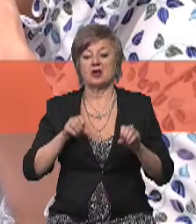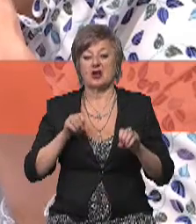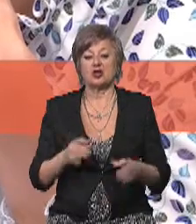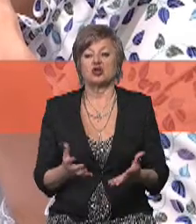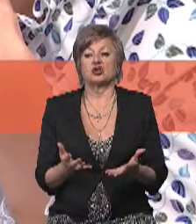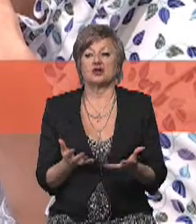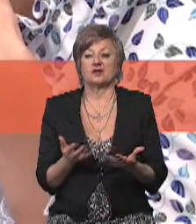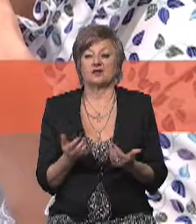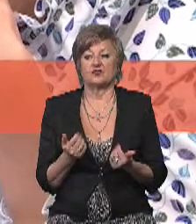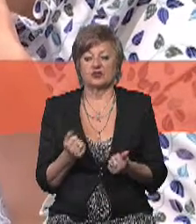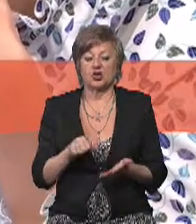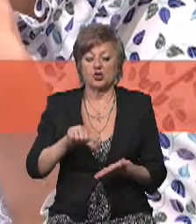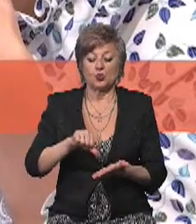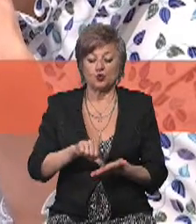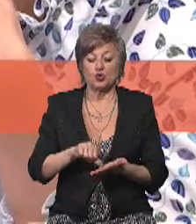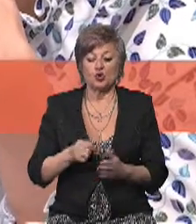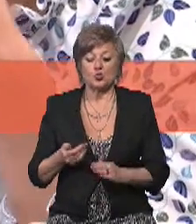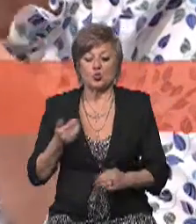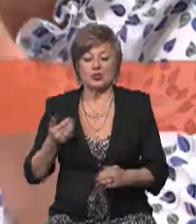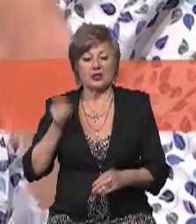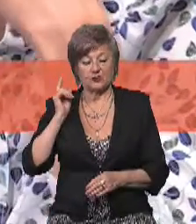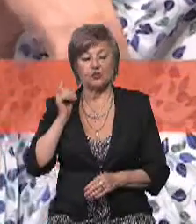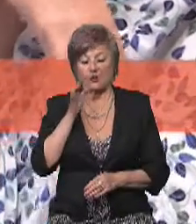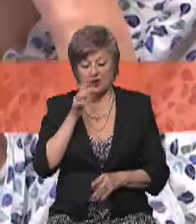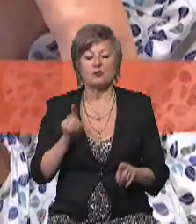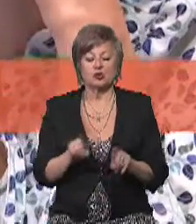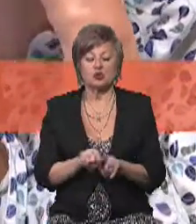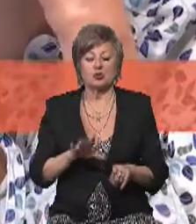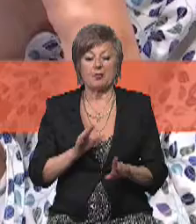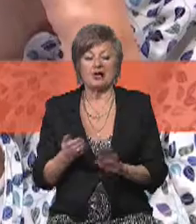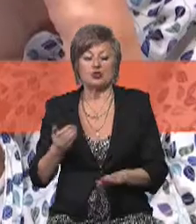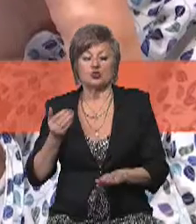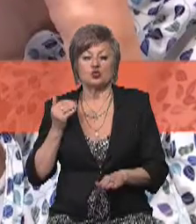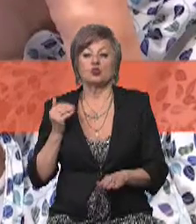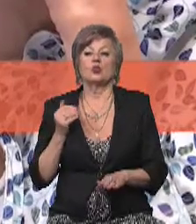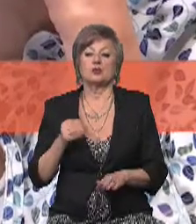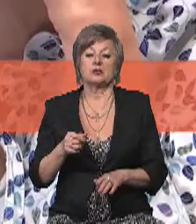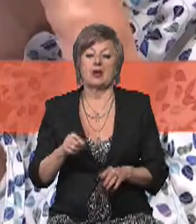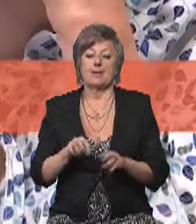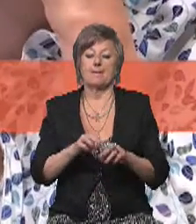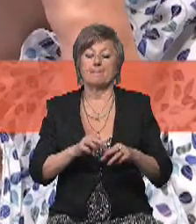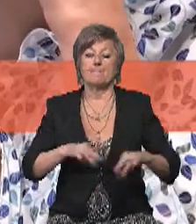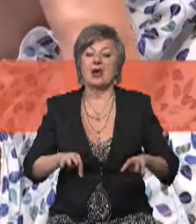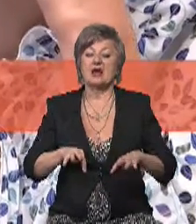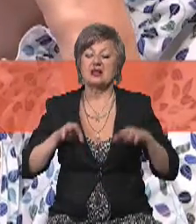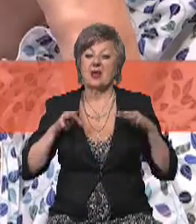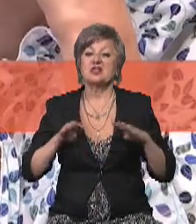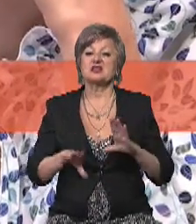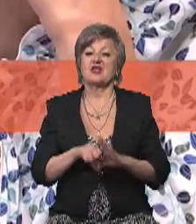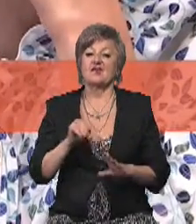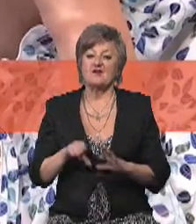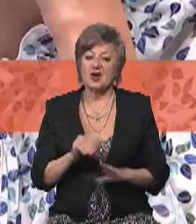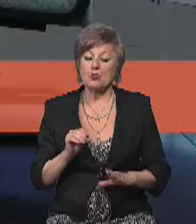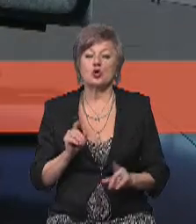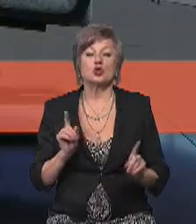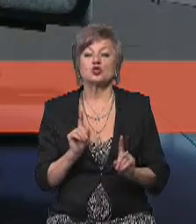вибір, взяти участь у дострокових, вони, до речі, теж були достроковими парламентських виборах, тому що вважав,